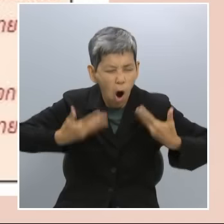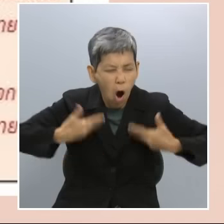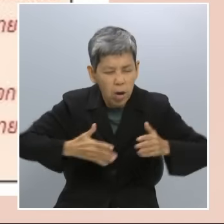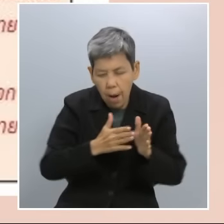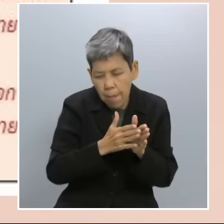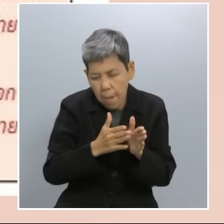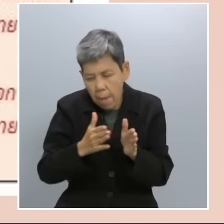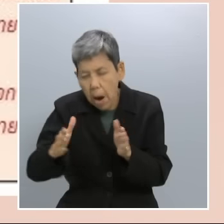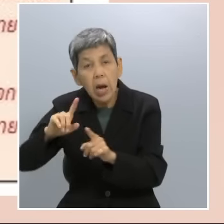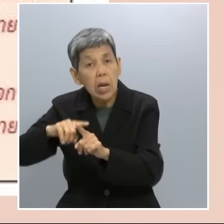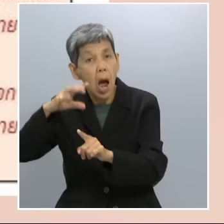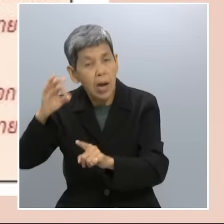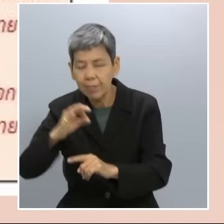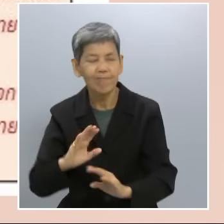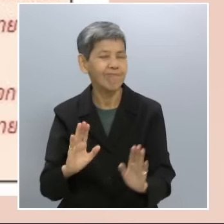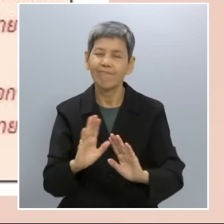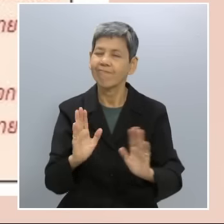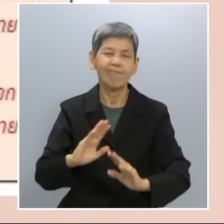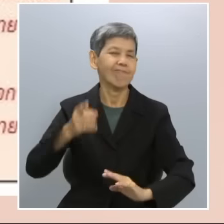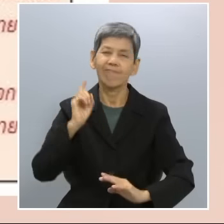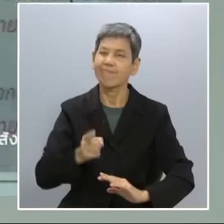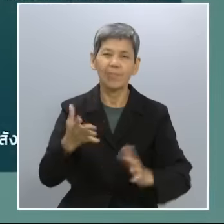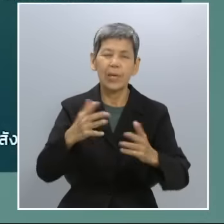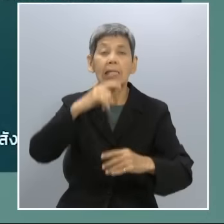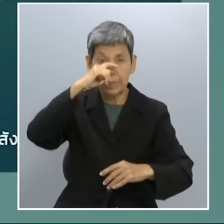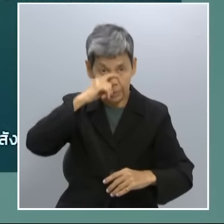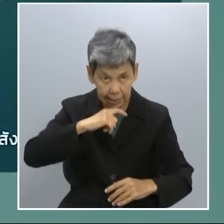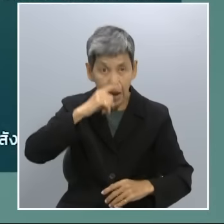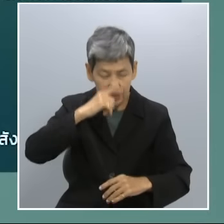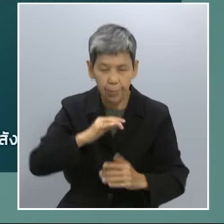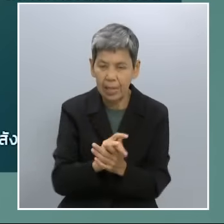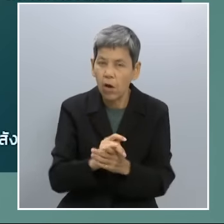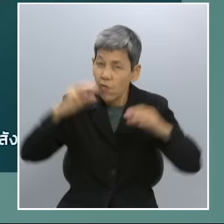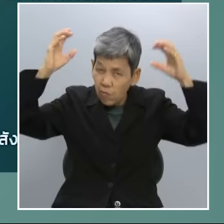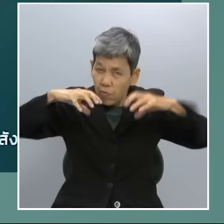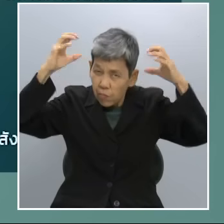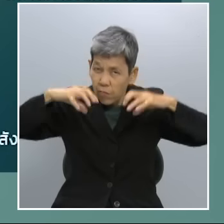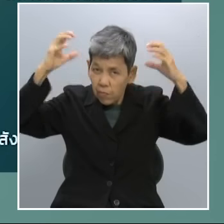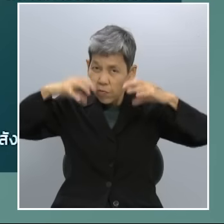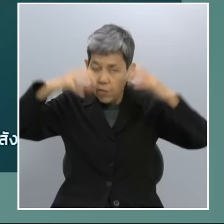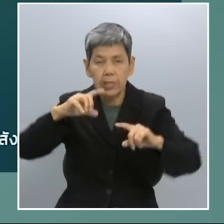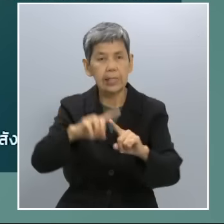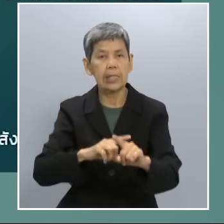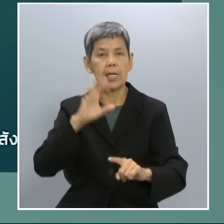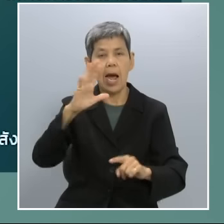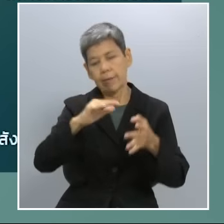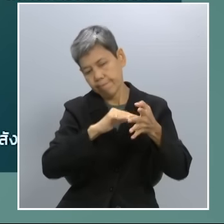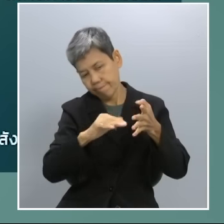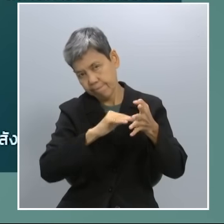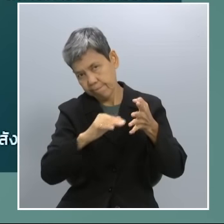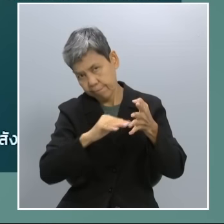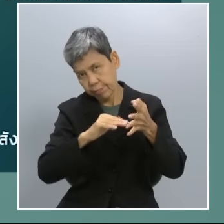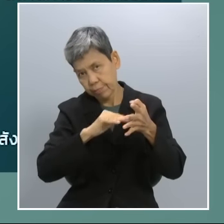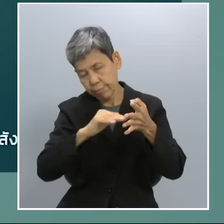กันยายนไม่เป็นความจริงประเทศไทยจะเข้าสู่ฤดูฝนประมาณกลางเดือนพฤษภาคมแล้วจาก